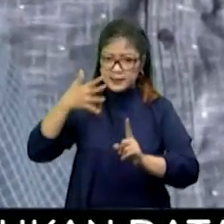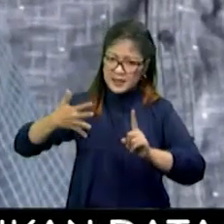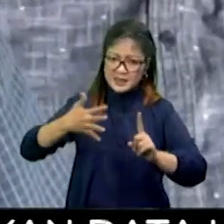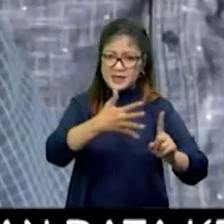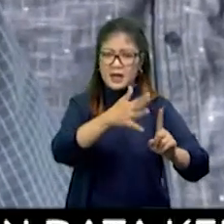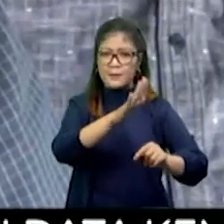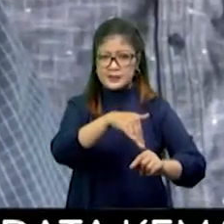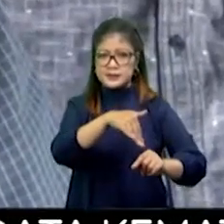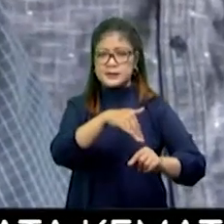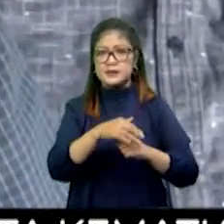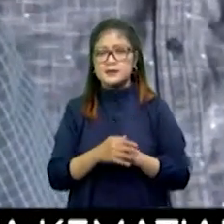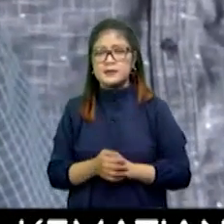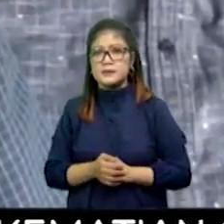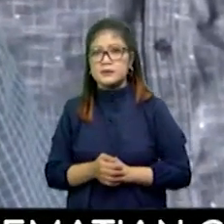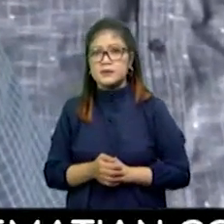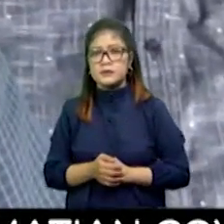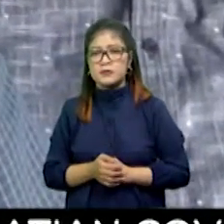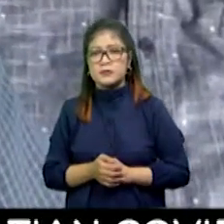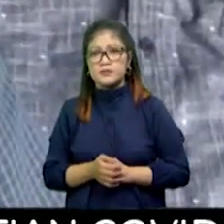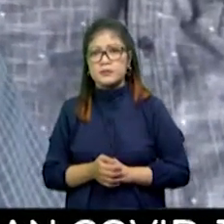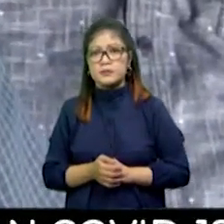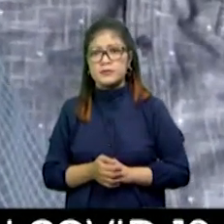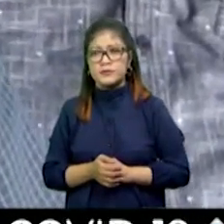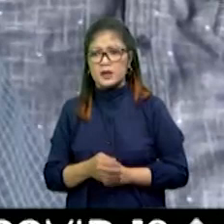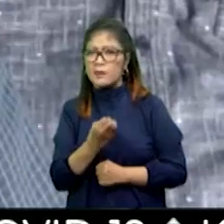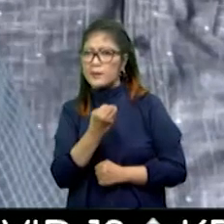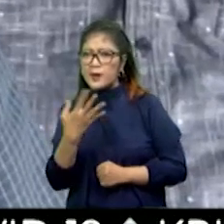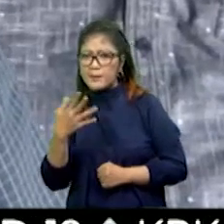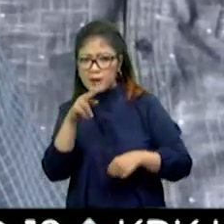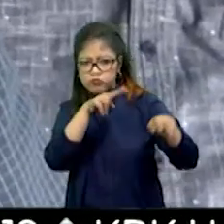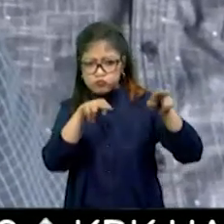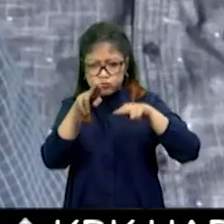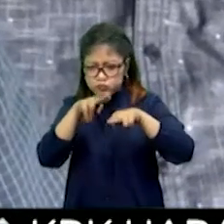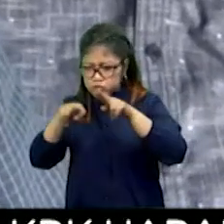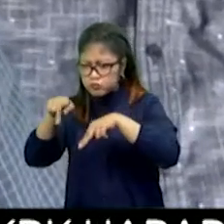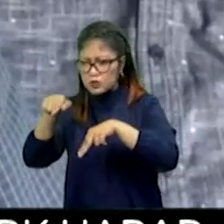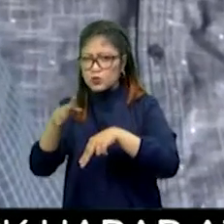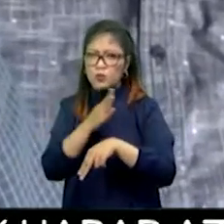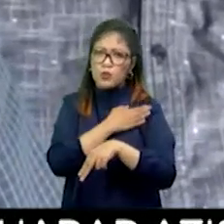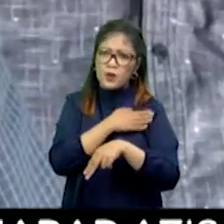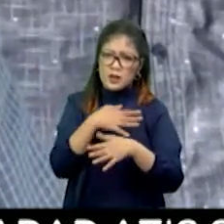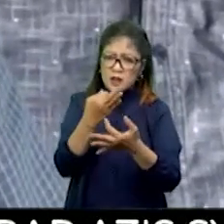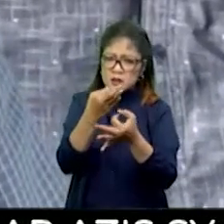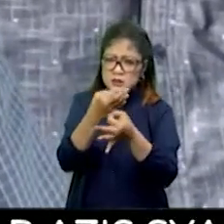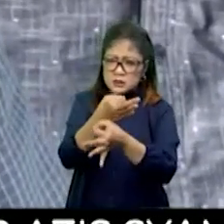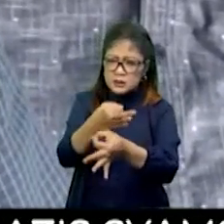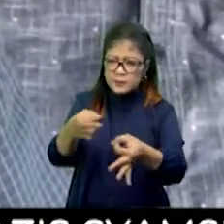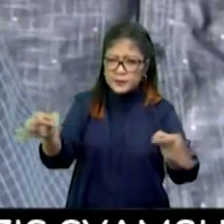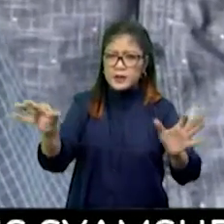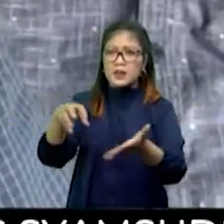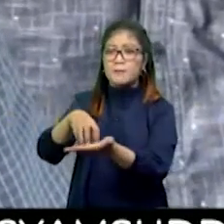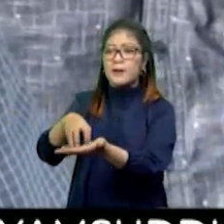berkeliling antar kabupaten mencari tempat memang yang sunyi. Nanti ada yang sunyi dan memang